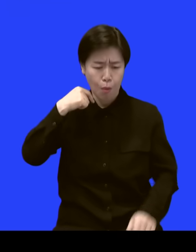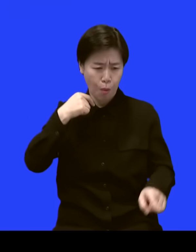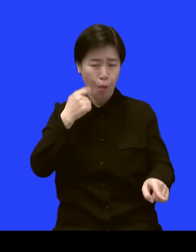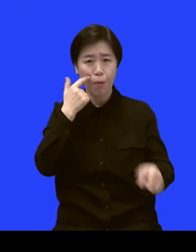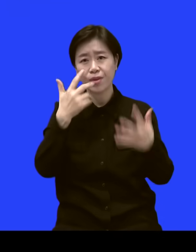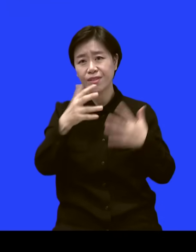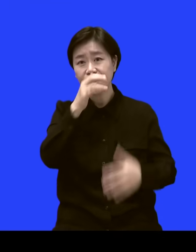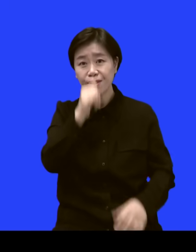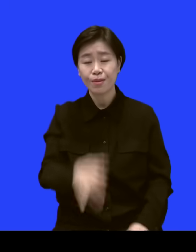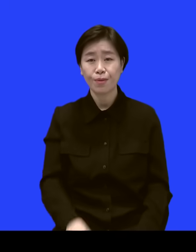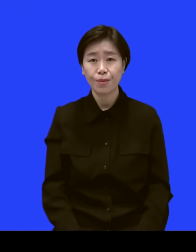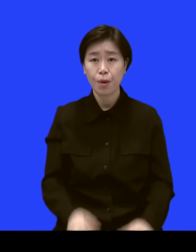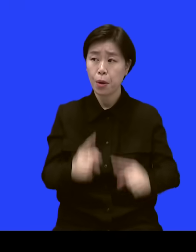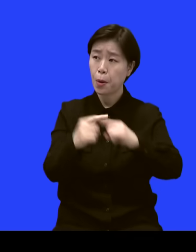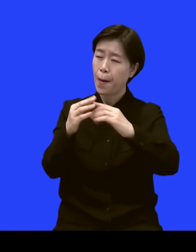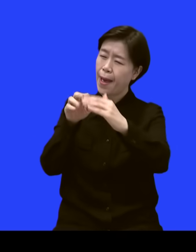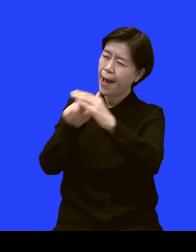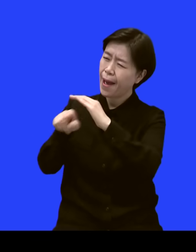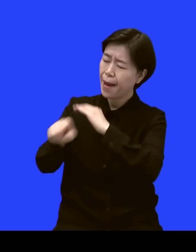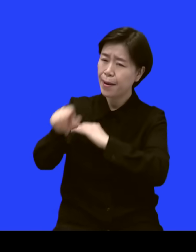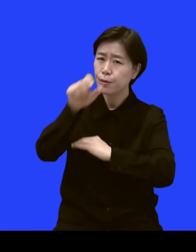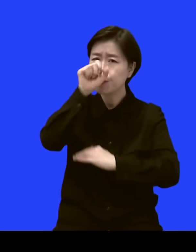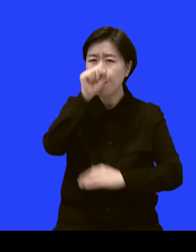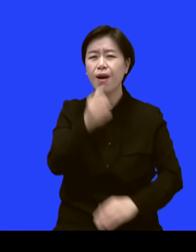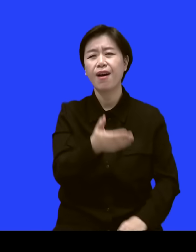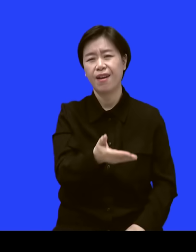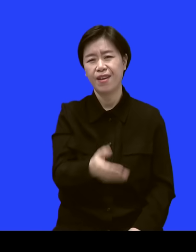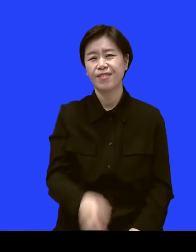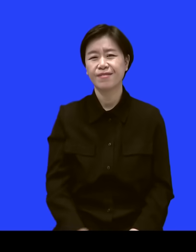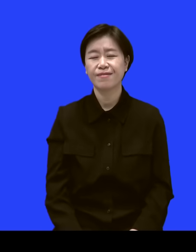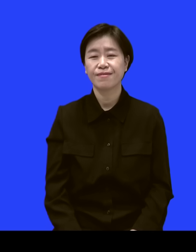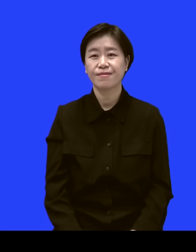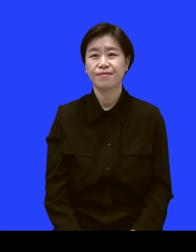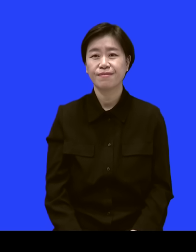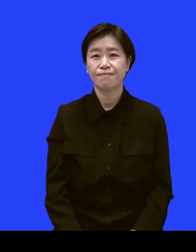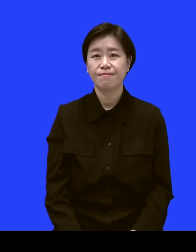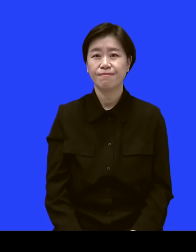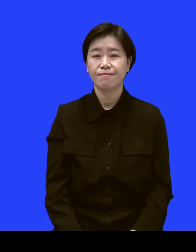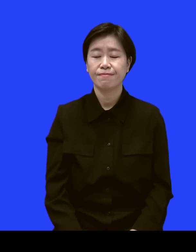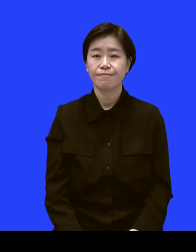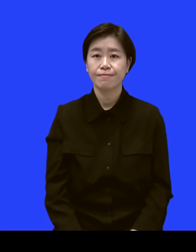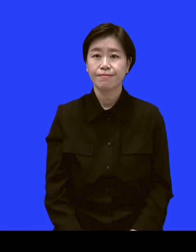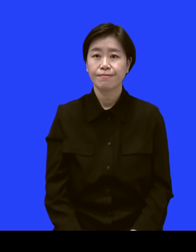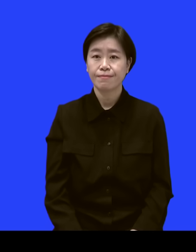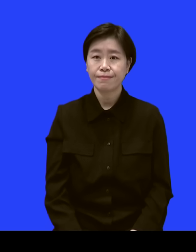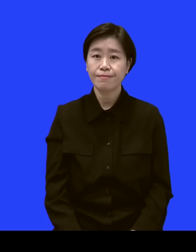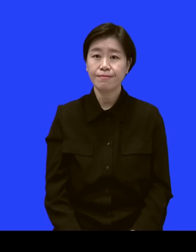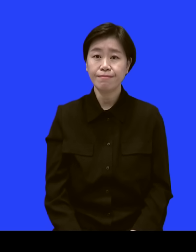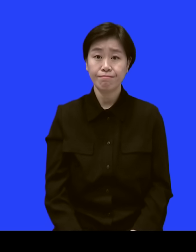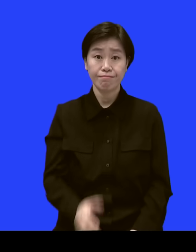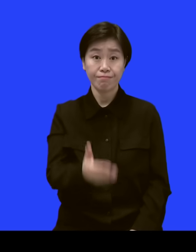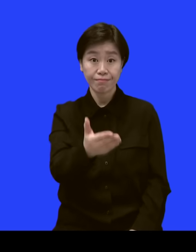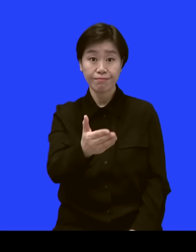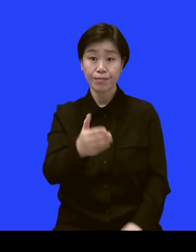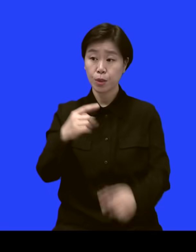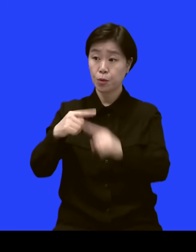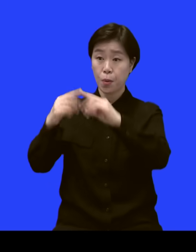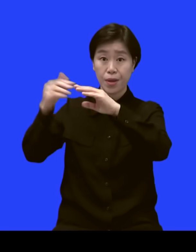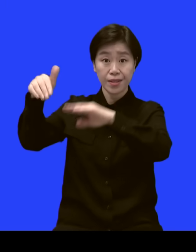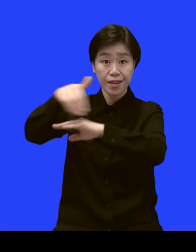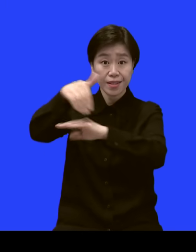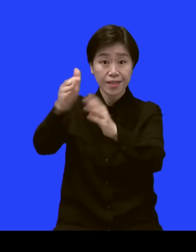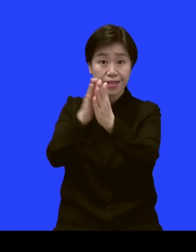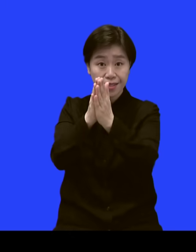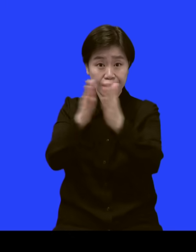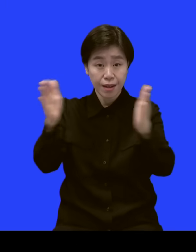너무 좋아하는 걸 교회 가는 거를 그랬어요. 하나님 인격적으로 만나시면서 진짜 삶이 완전 변화가 되셨네요.